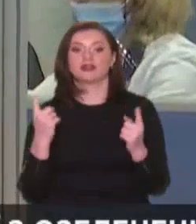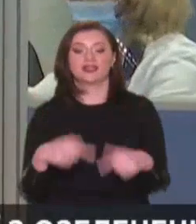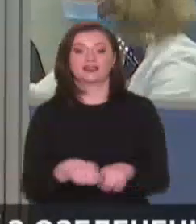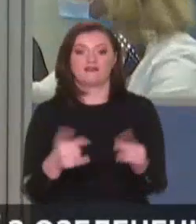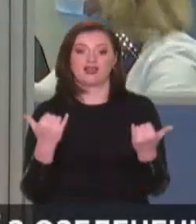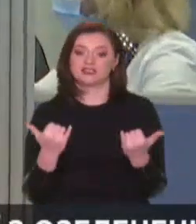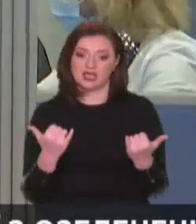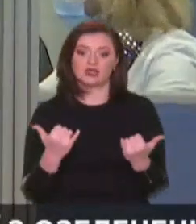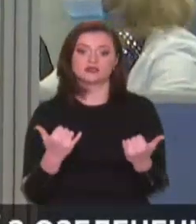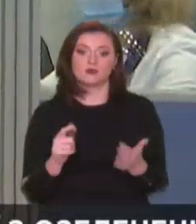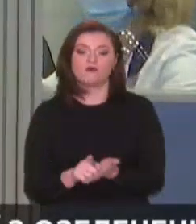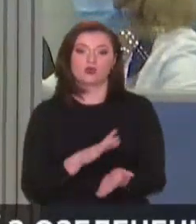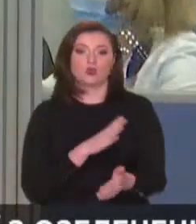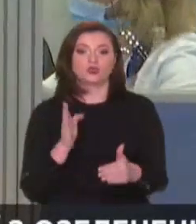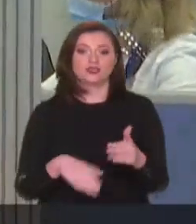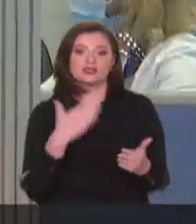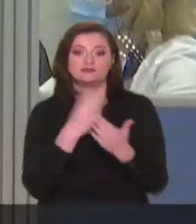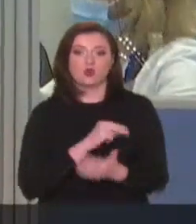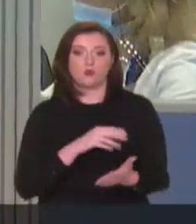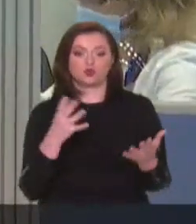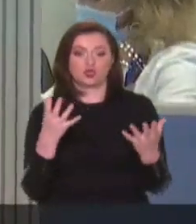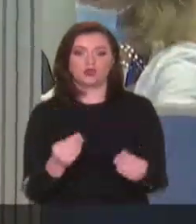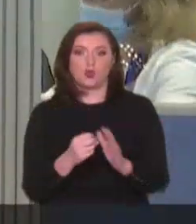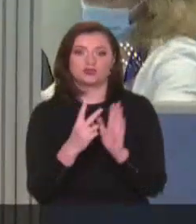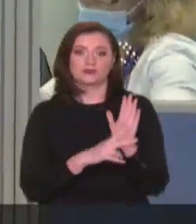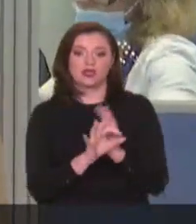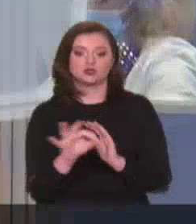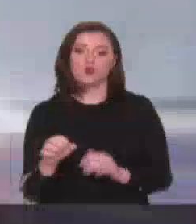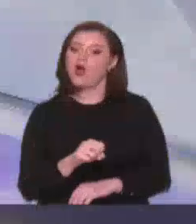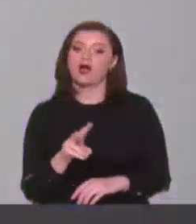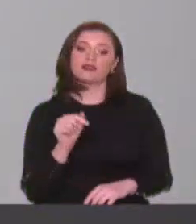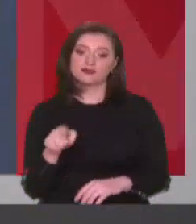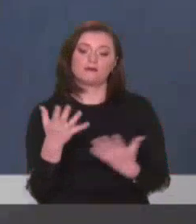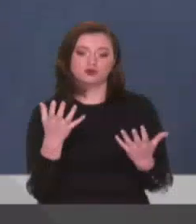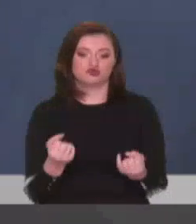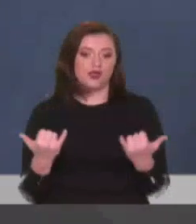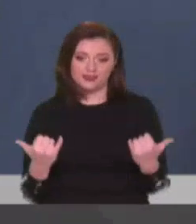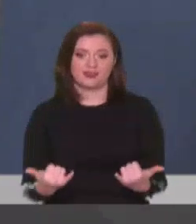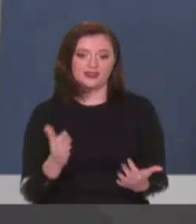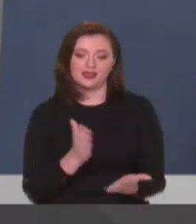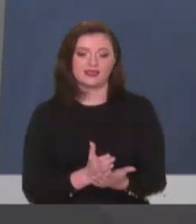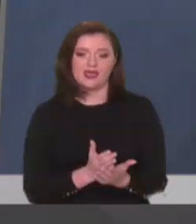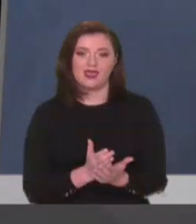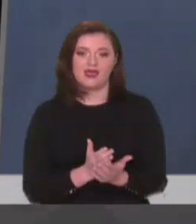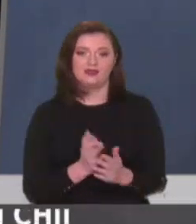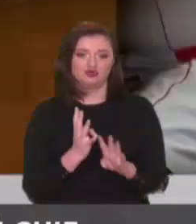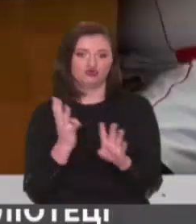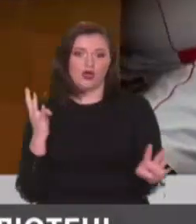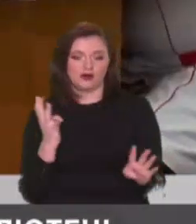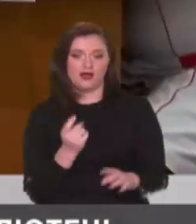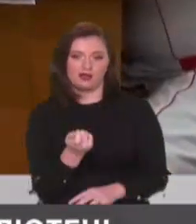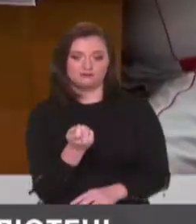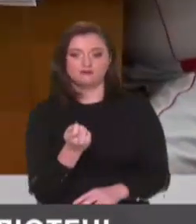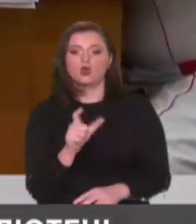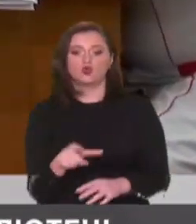вони повинні були закінчувати свій робочий день о 17:00, але там ще нині є невеличка черга, ще люди